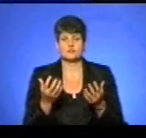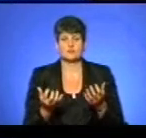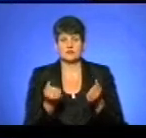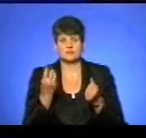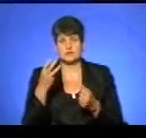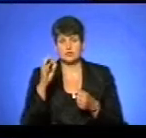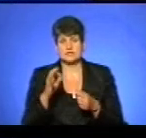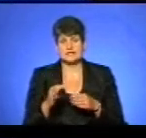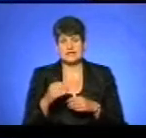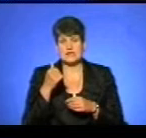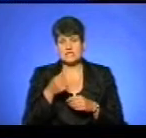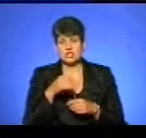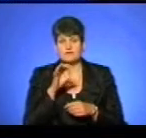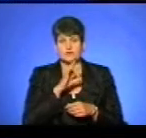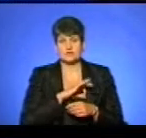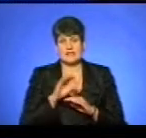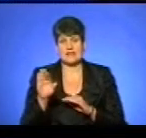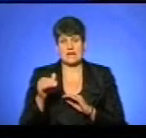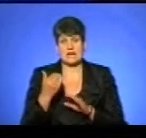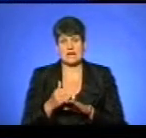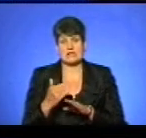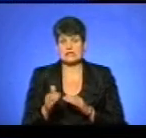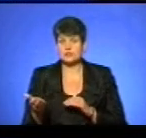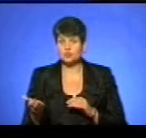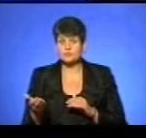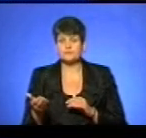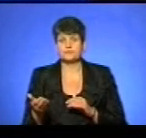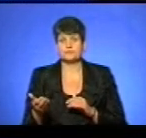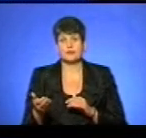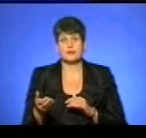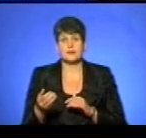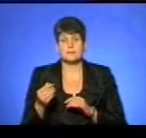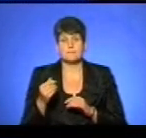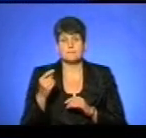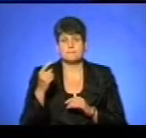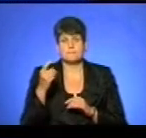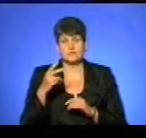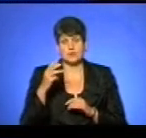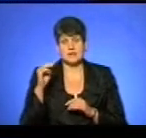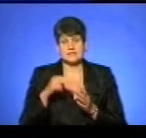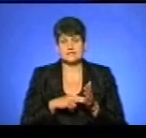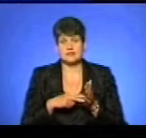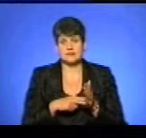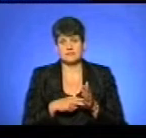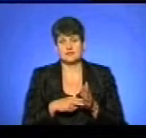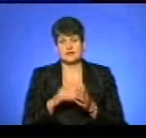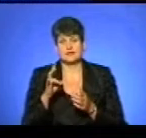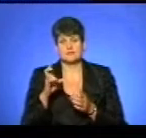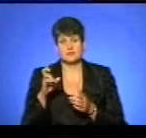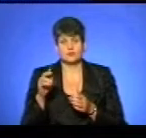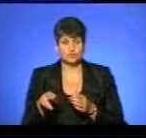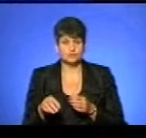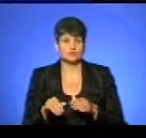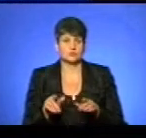3% річних використання кредиту. Тобто 1,5 ставки НБУ, але під 3% все одно.